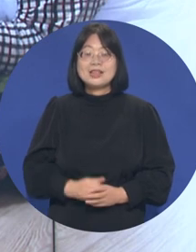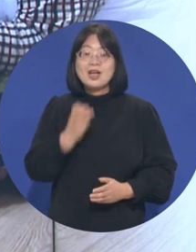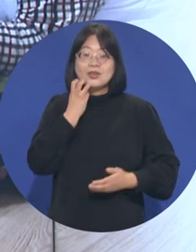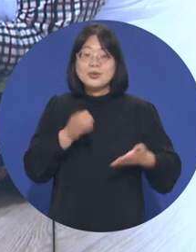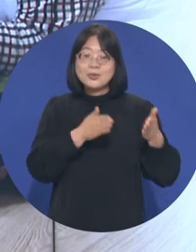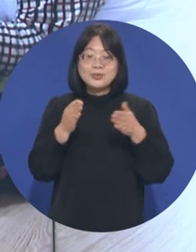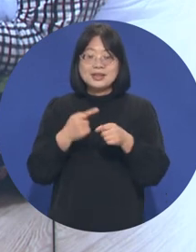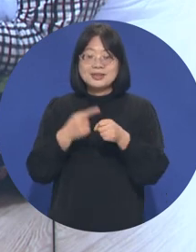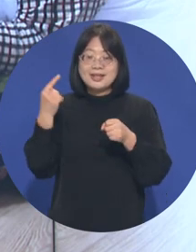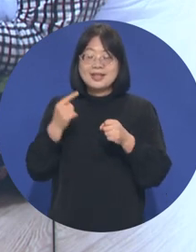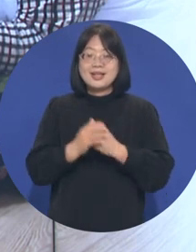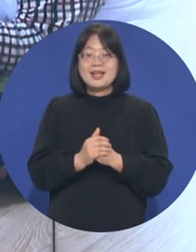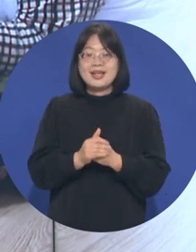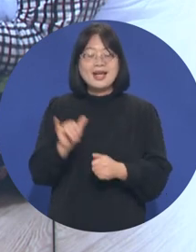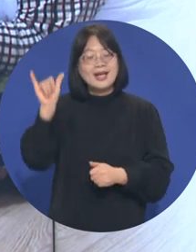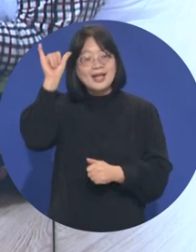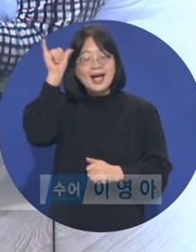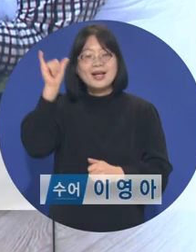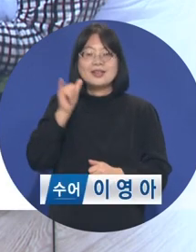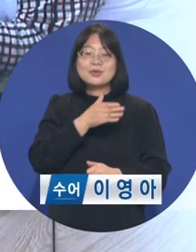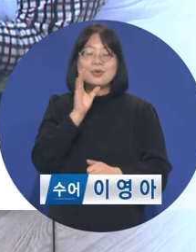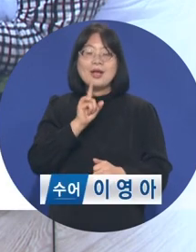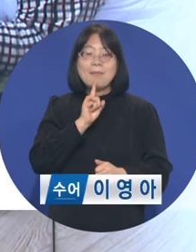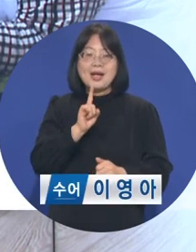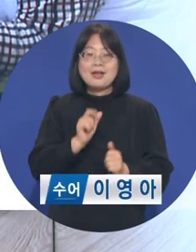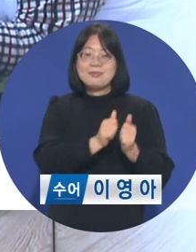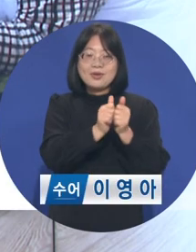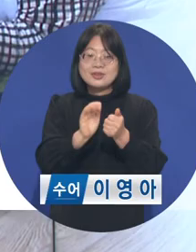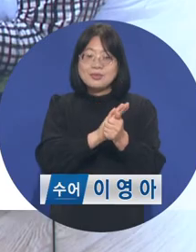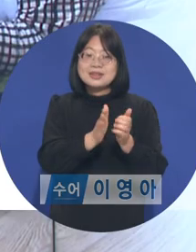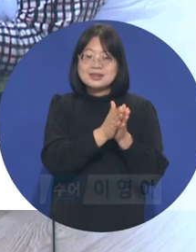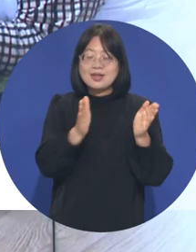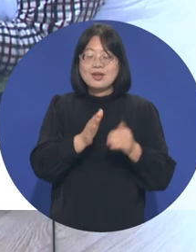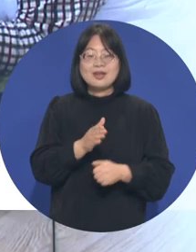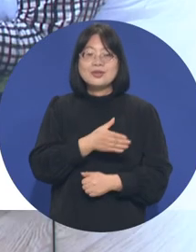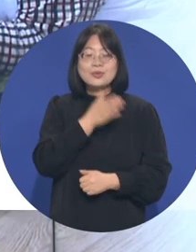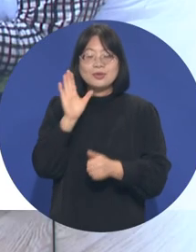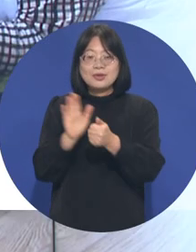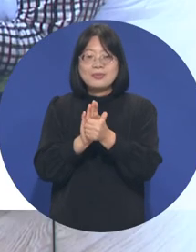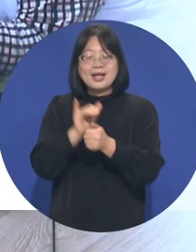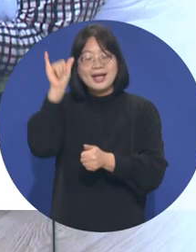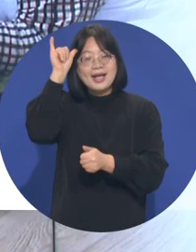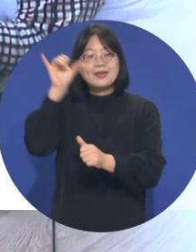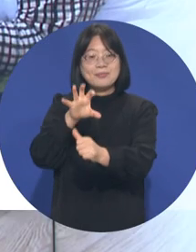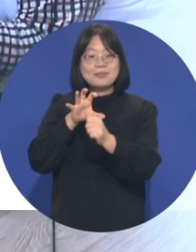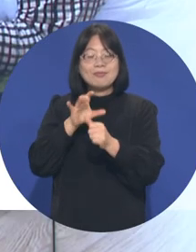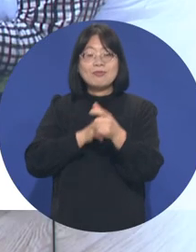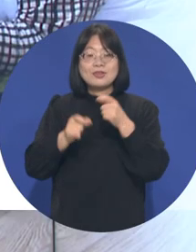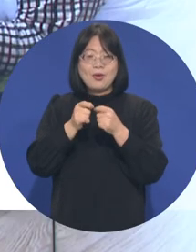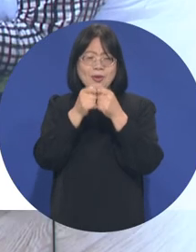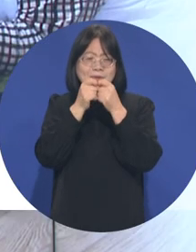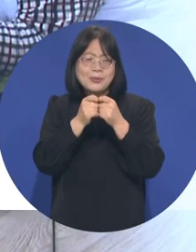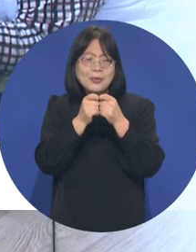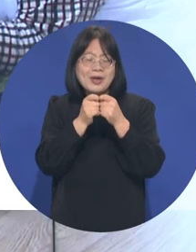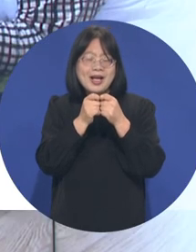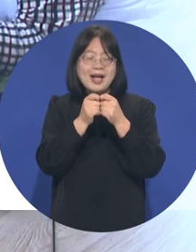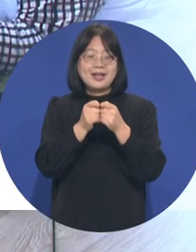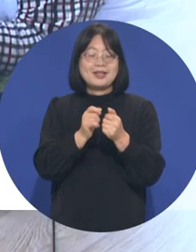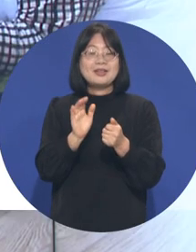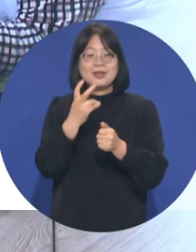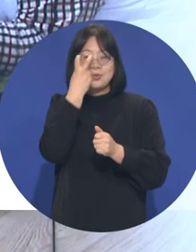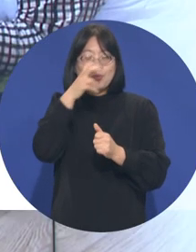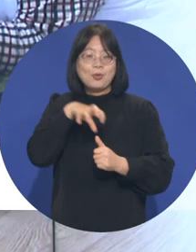경기도는 지난해 AI 노인 말벗 서비스를 시작으로 노인 돌봄에 AI를 더해 더 꼼꼼하고 촘촘한 돌봄을 이어가고